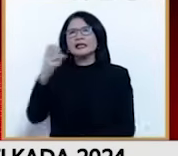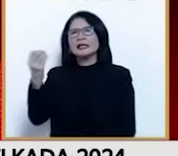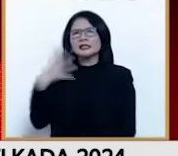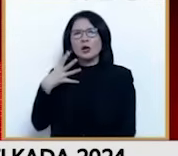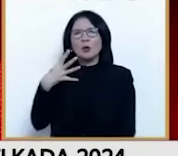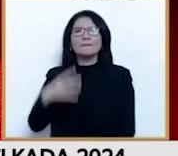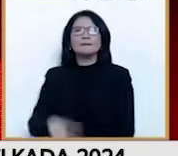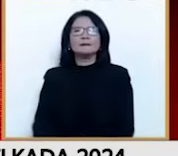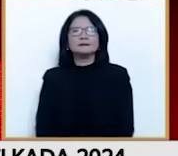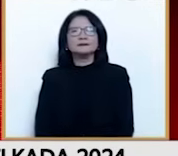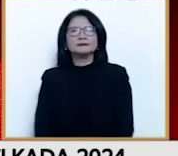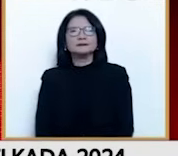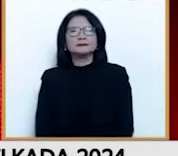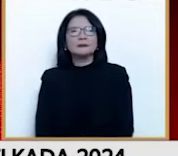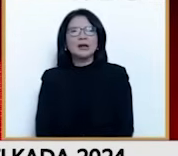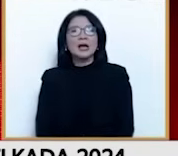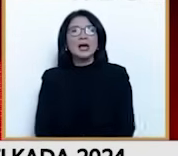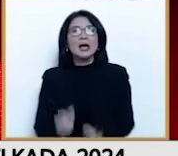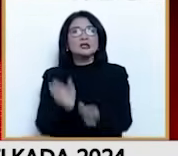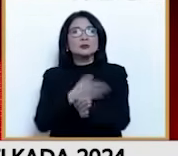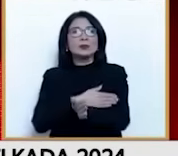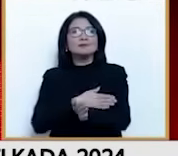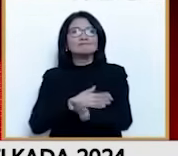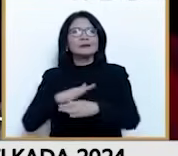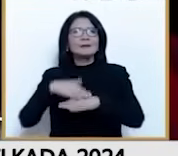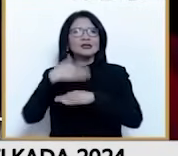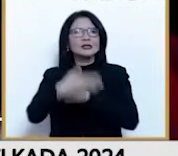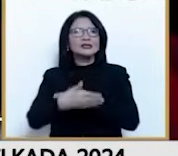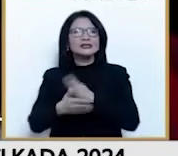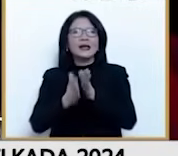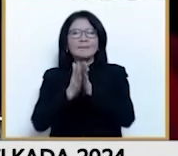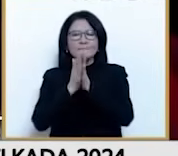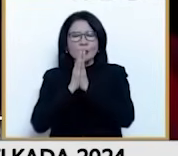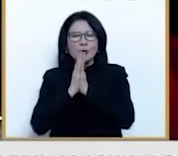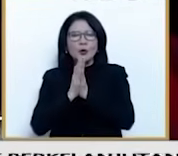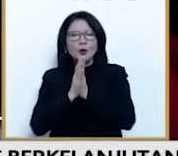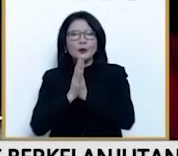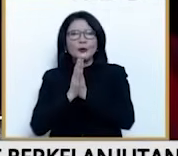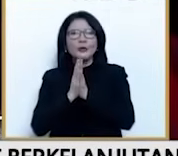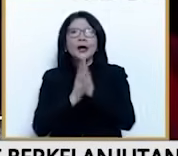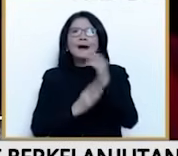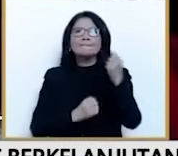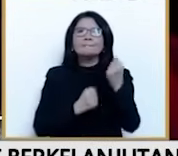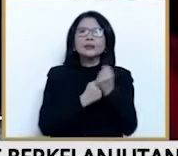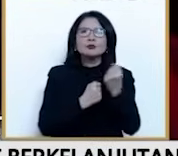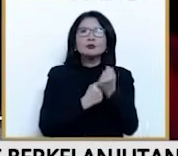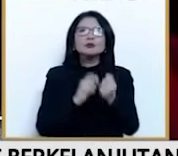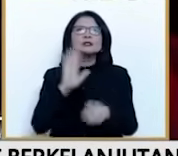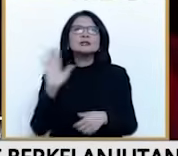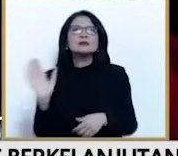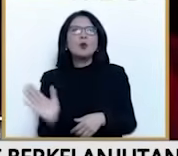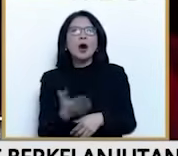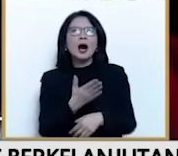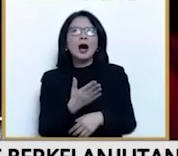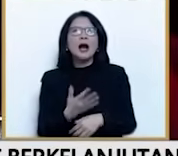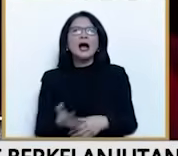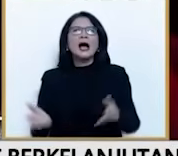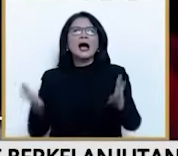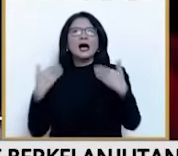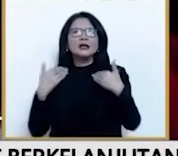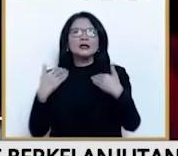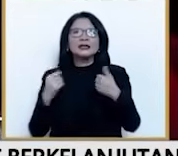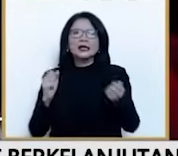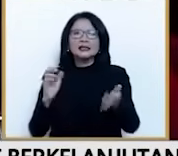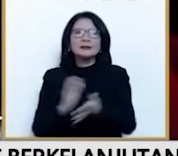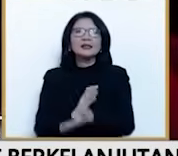memberi tanggapan. Ya, dan sebelum saya lanjutkan, saya minta kerjasama dari para pendukung semuanya Bapak Ibu sekalian. Mari kita berikan